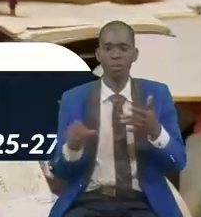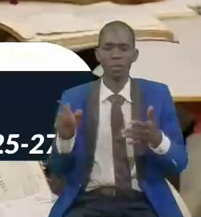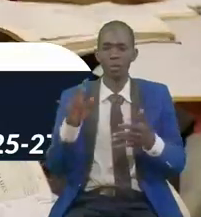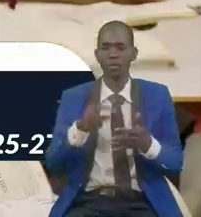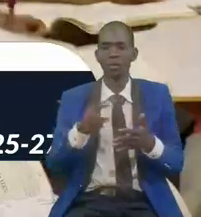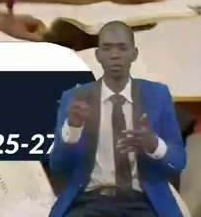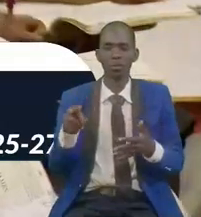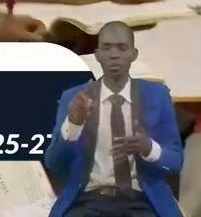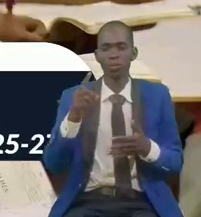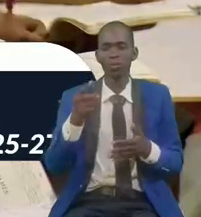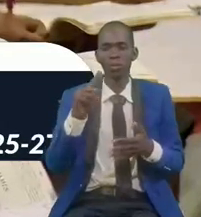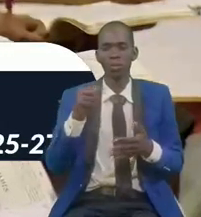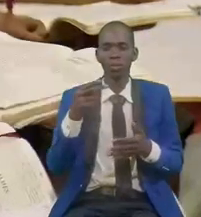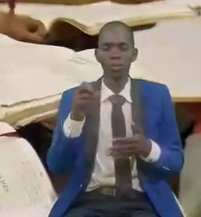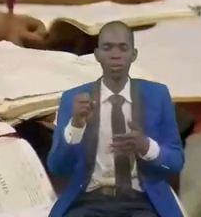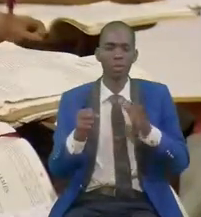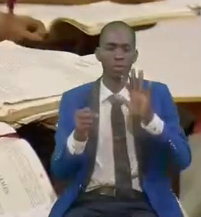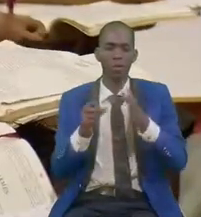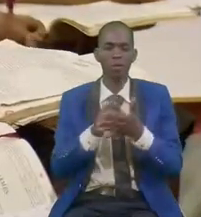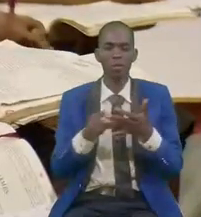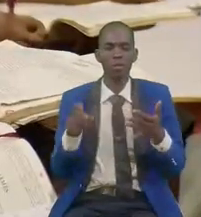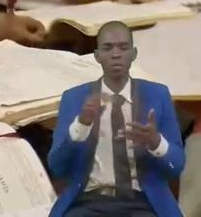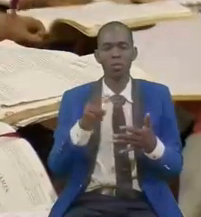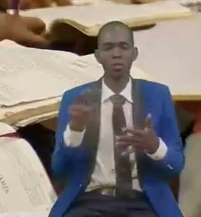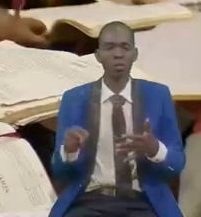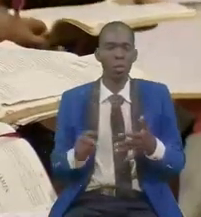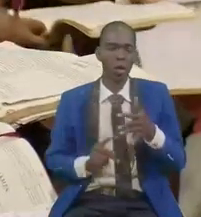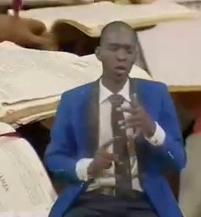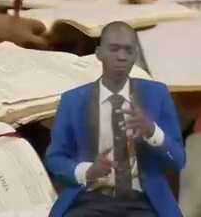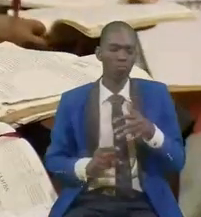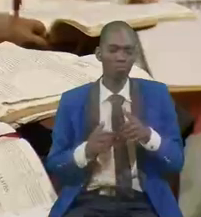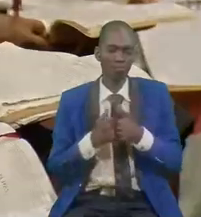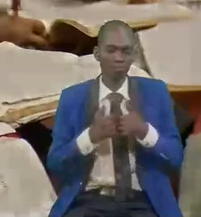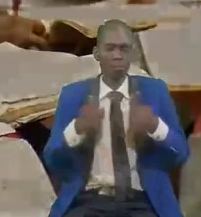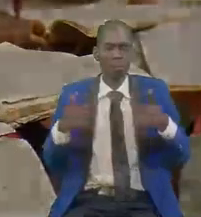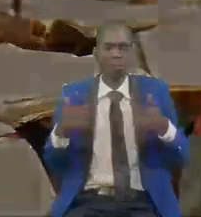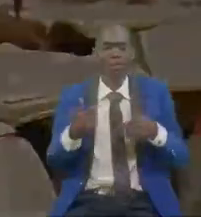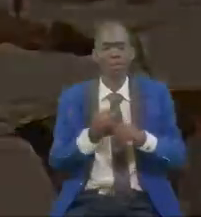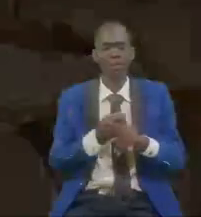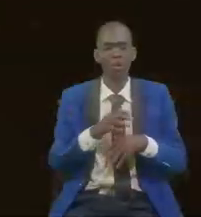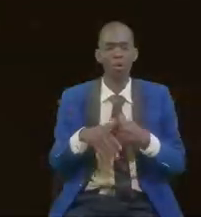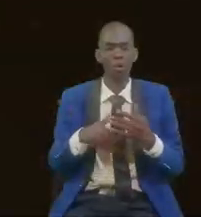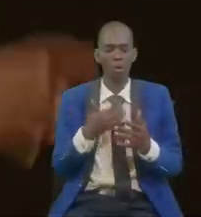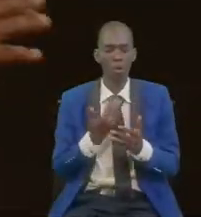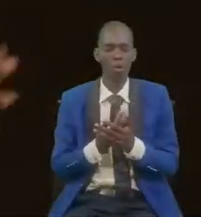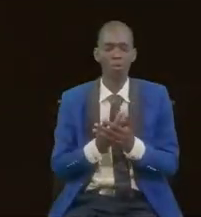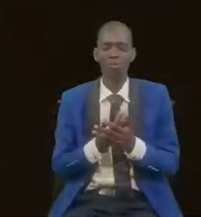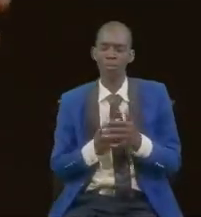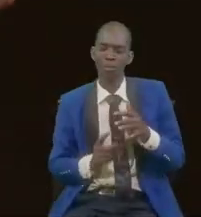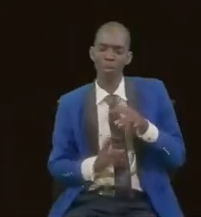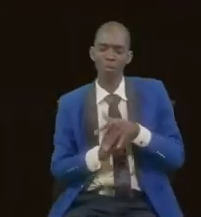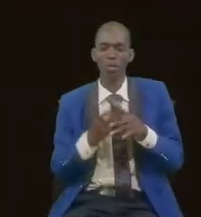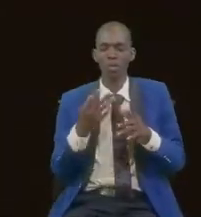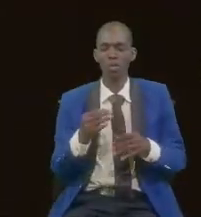5. Verset 22. Abstenez-vous de toute espèce de mal.